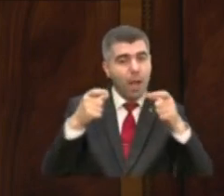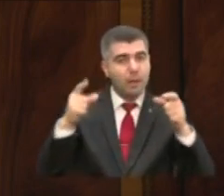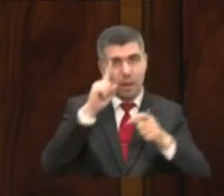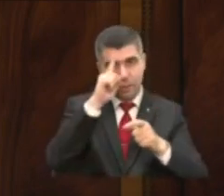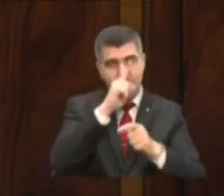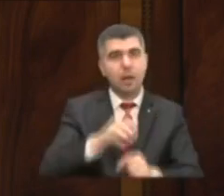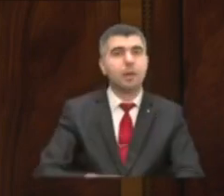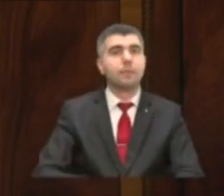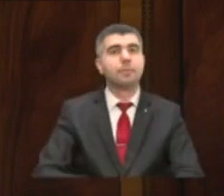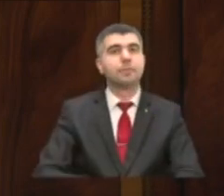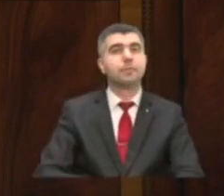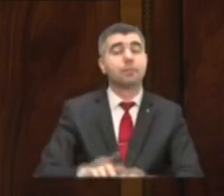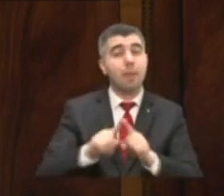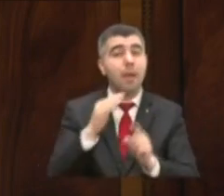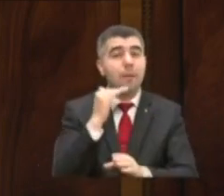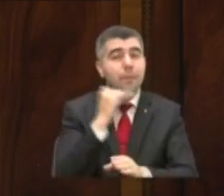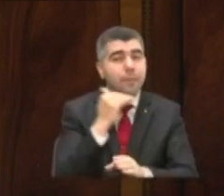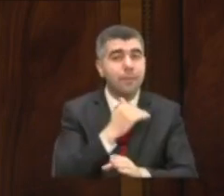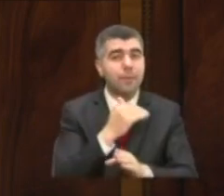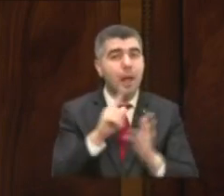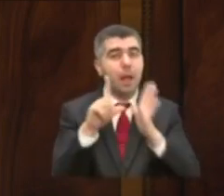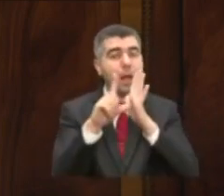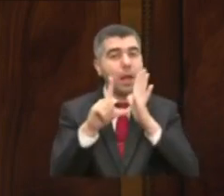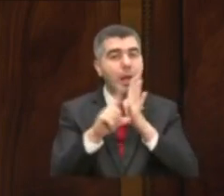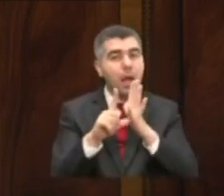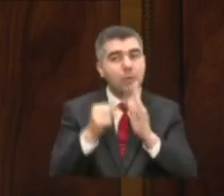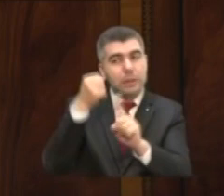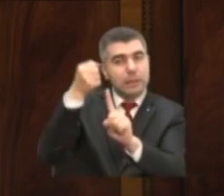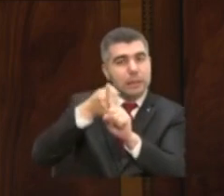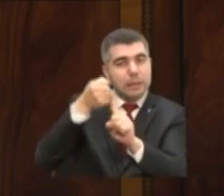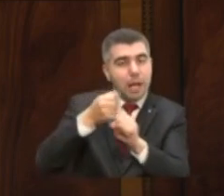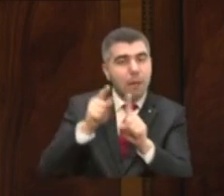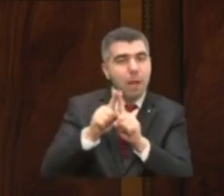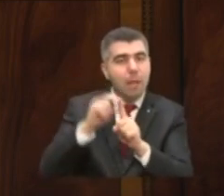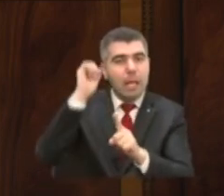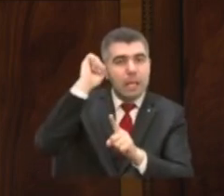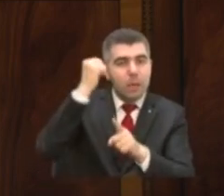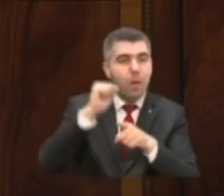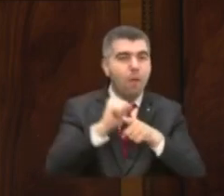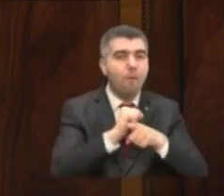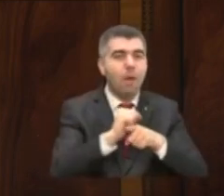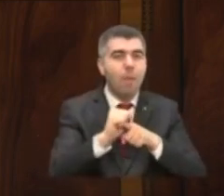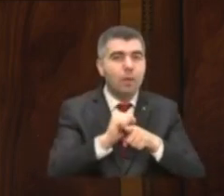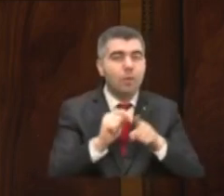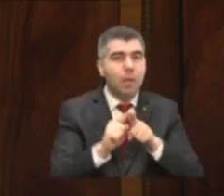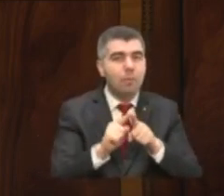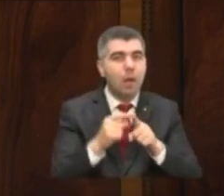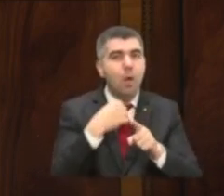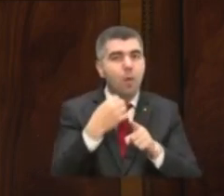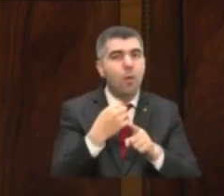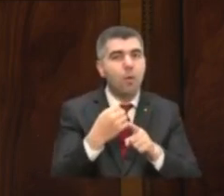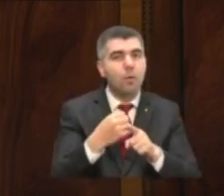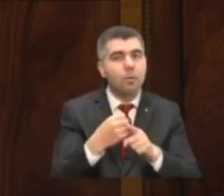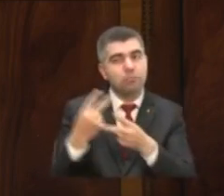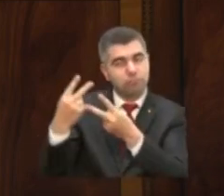الحال. التسريع باخراج القانون الاطار لاصلاح منظومه التربيه والتكوين البحث العلمي حنا رجبناه لكم، هذه هي